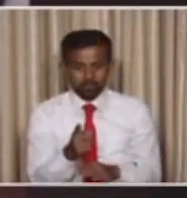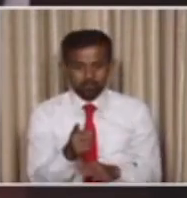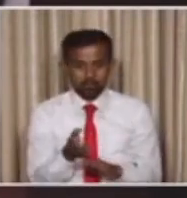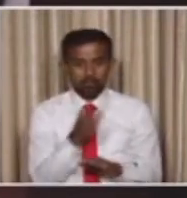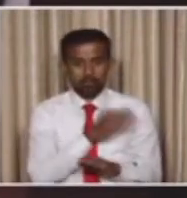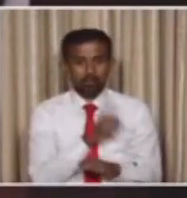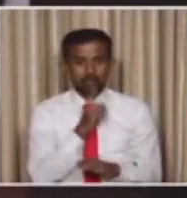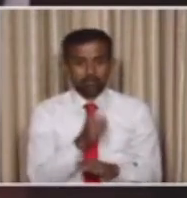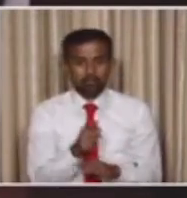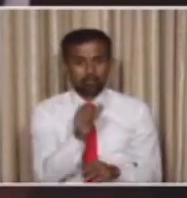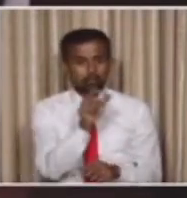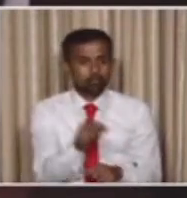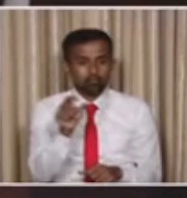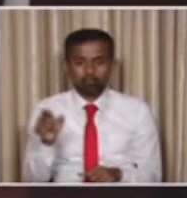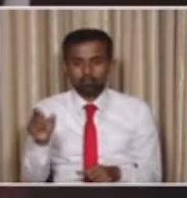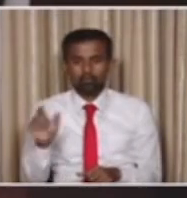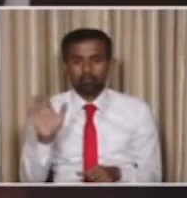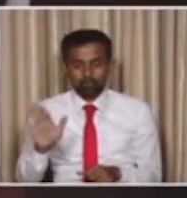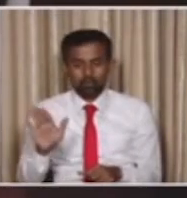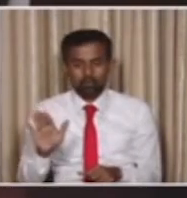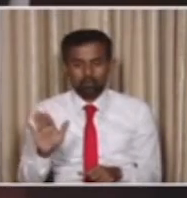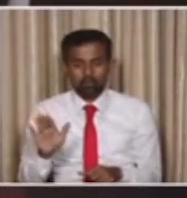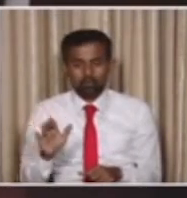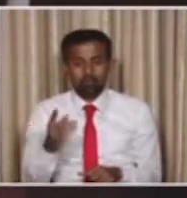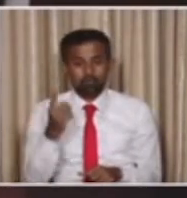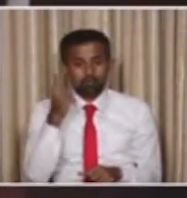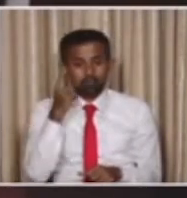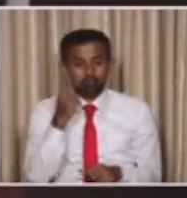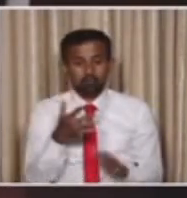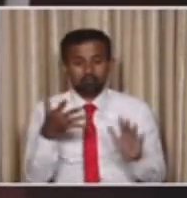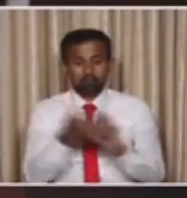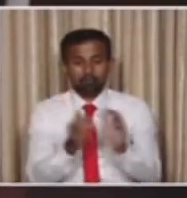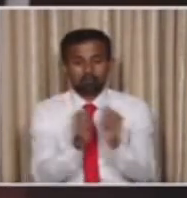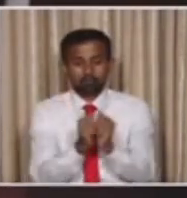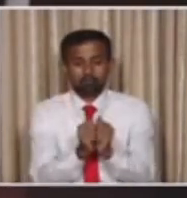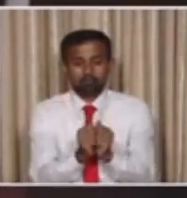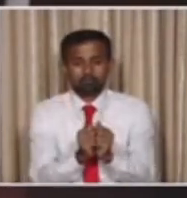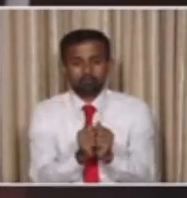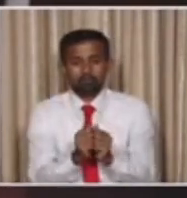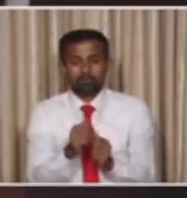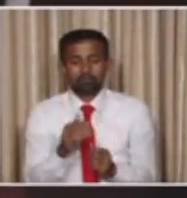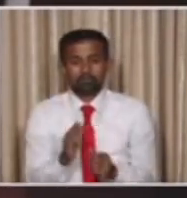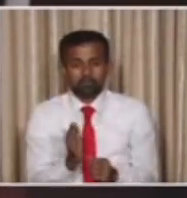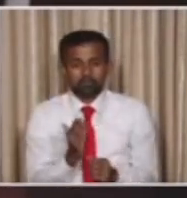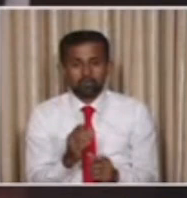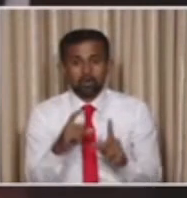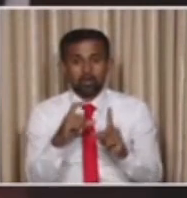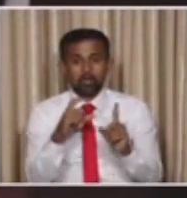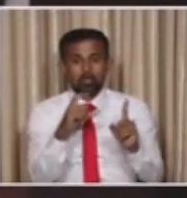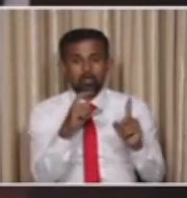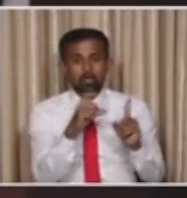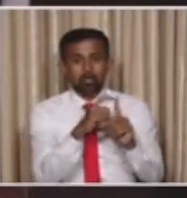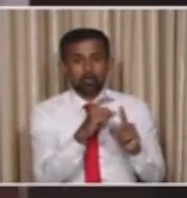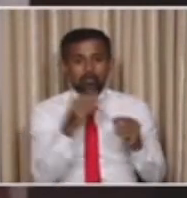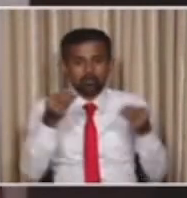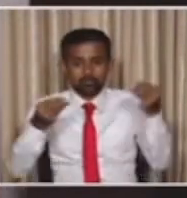ඉහත සඳහන් කළ පුද්ගලින්ගේ අනුදැනුම සහ අනර්ථ ක්‍රියාවන් වලින් ඩොලරයට